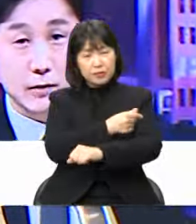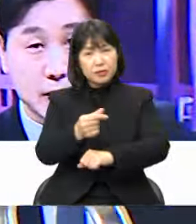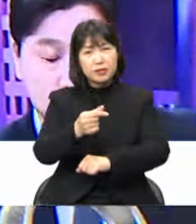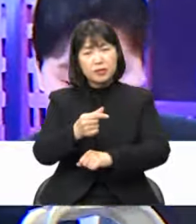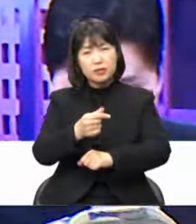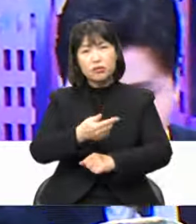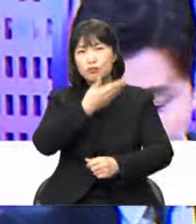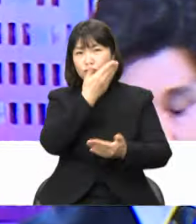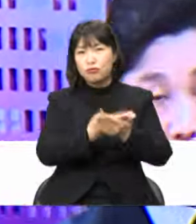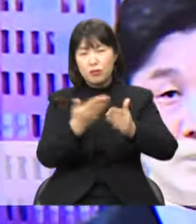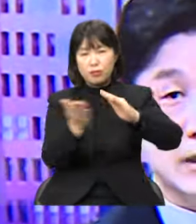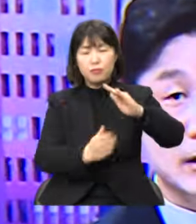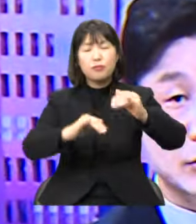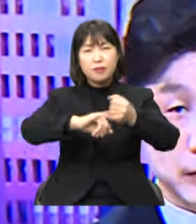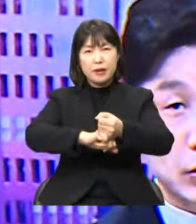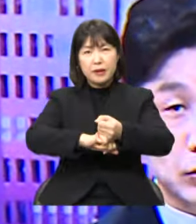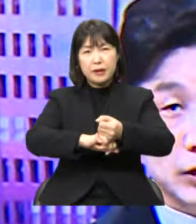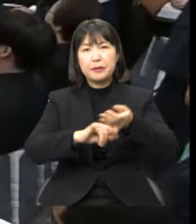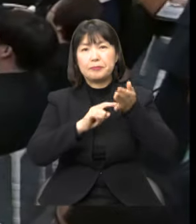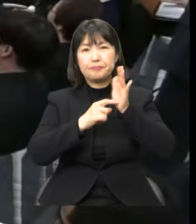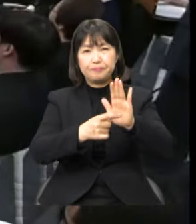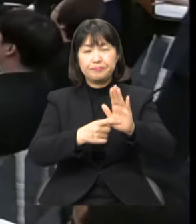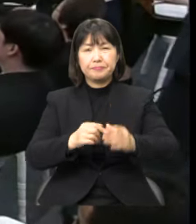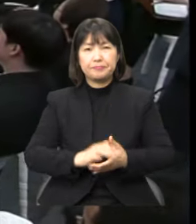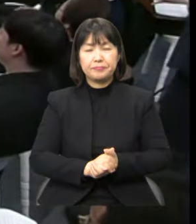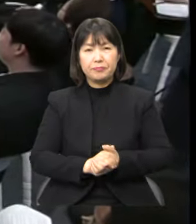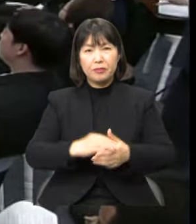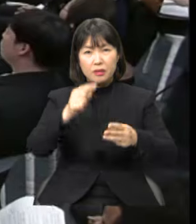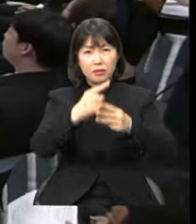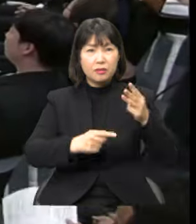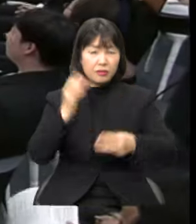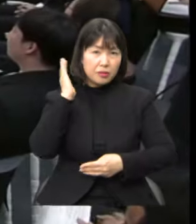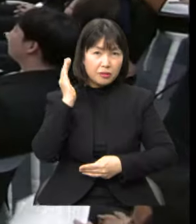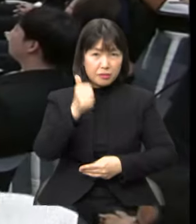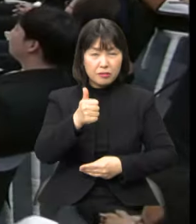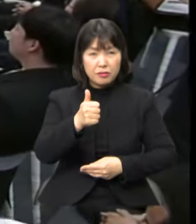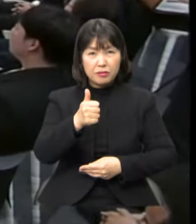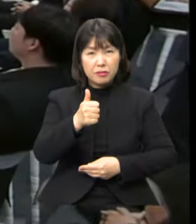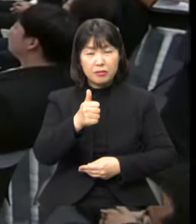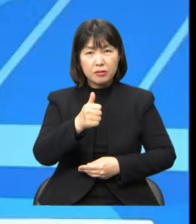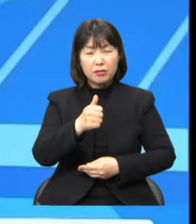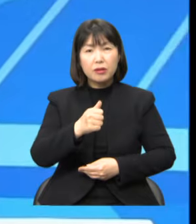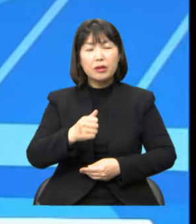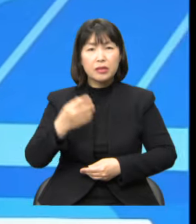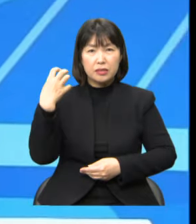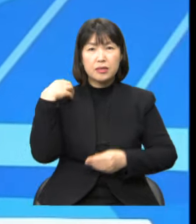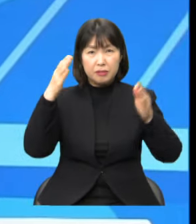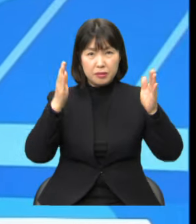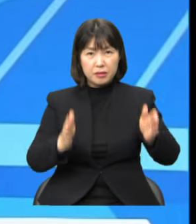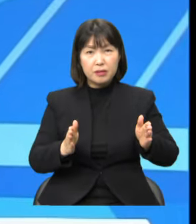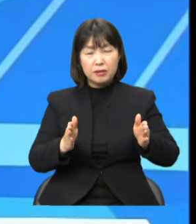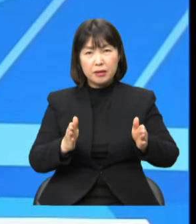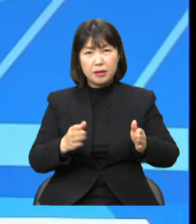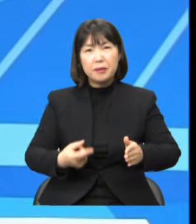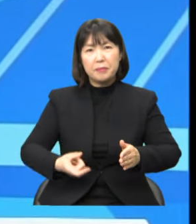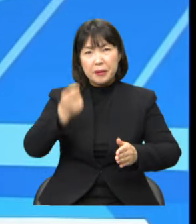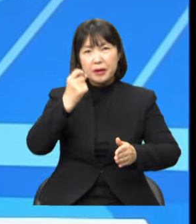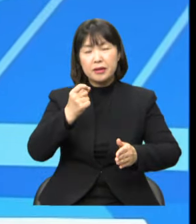공약으로 내세웠습니다 윤 대통령은 임기내에 예타 통과를 비롯한 착공 기반을 만들겠다고